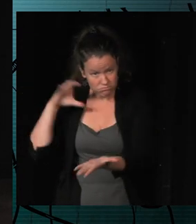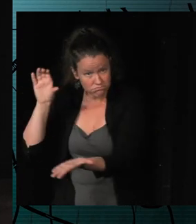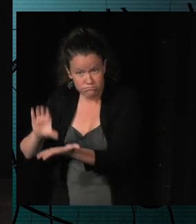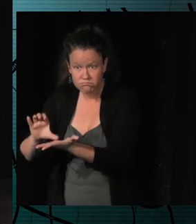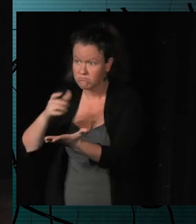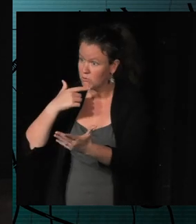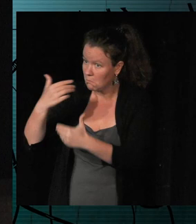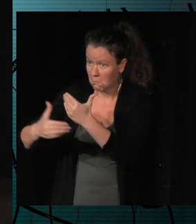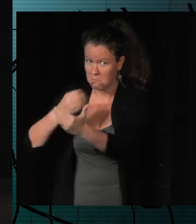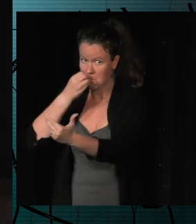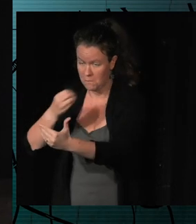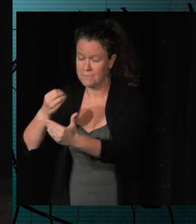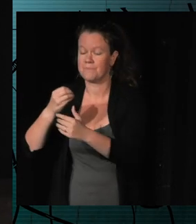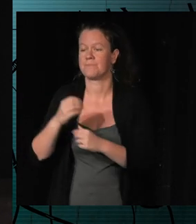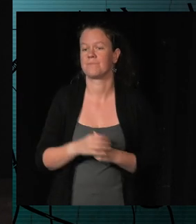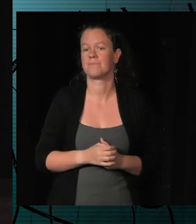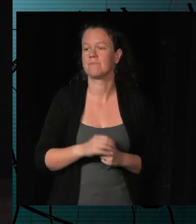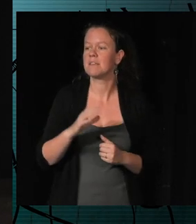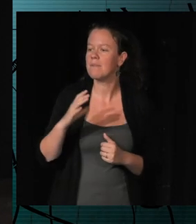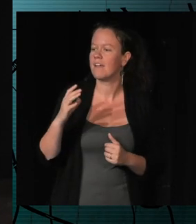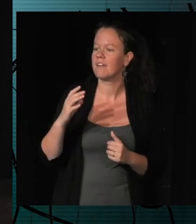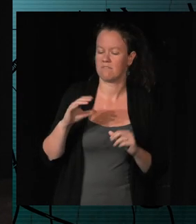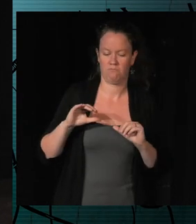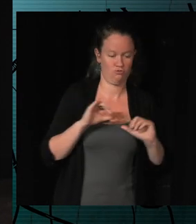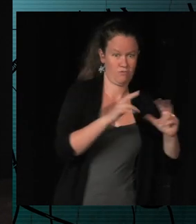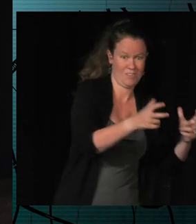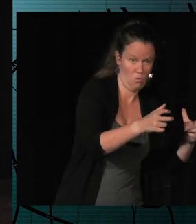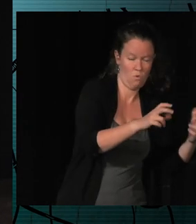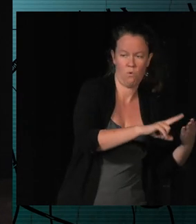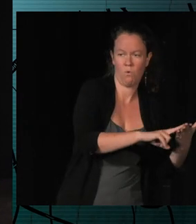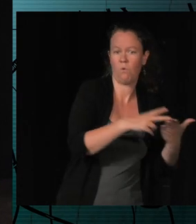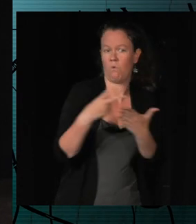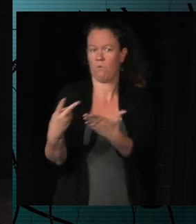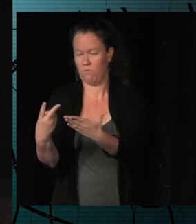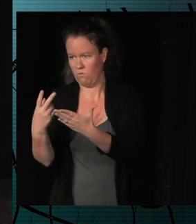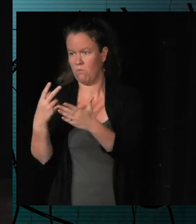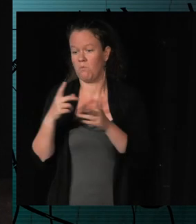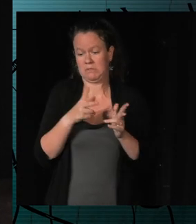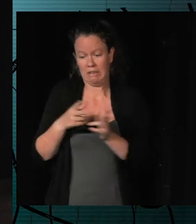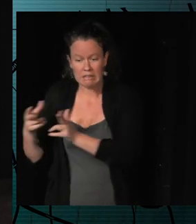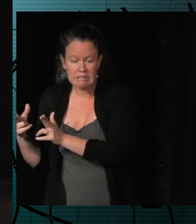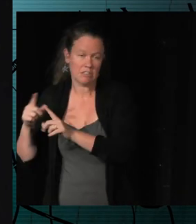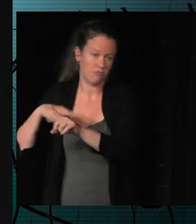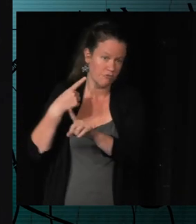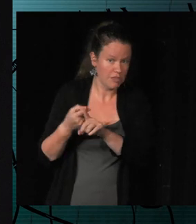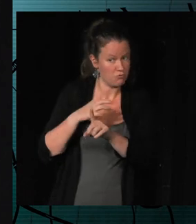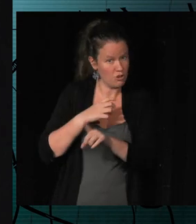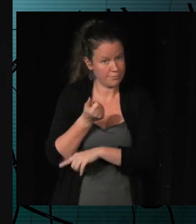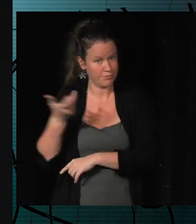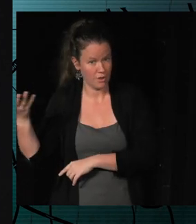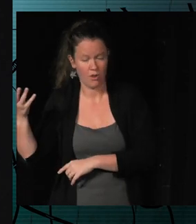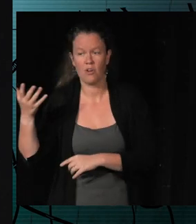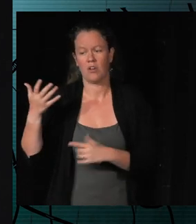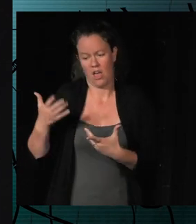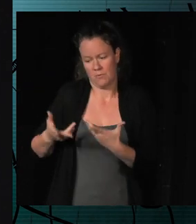de comme la question le disait il y a plein de d'adaptations de jeux vidéos qui fleurissent dans la série télé dans le cinéma et c'est mieux il y a plus de